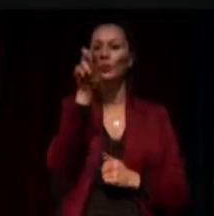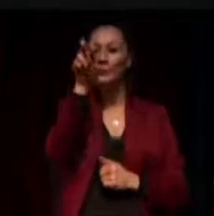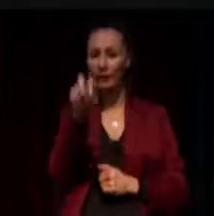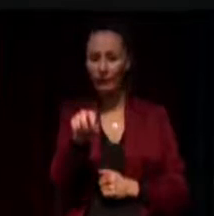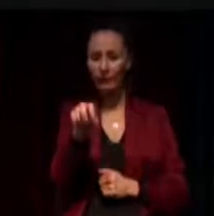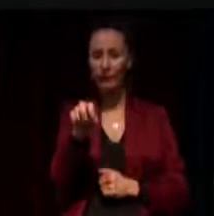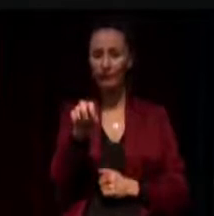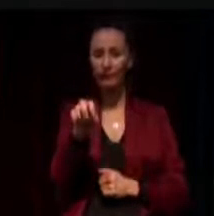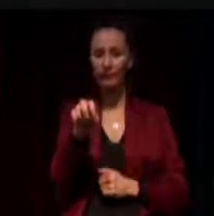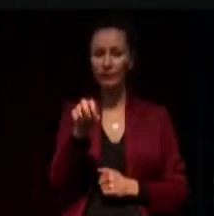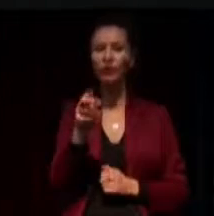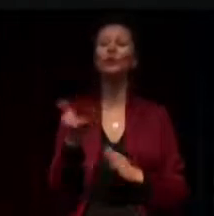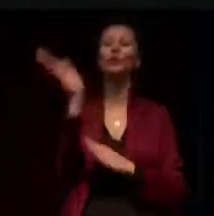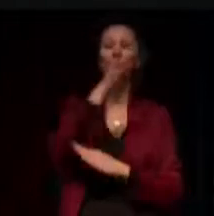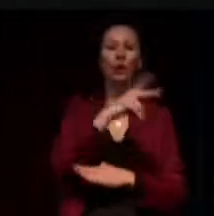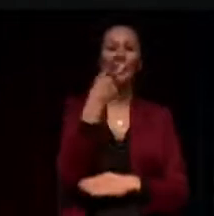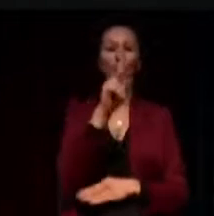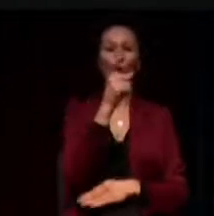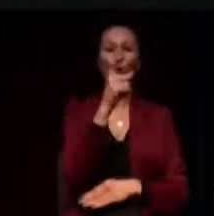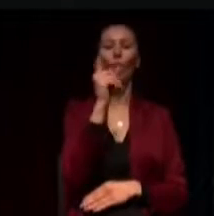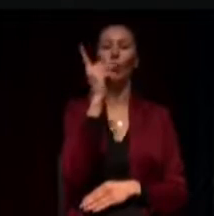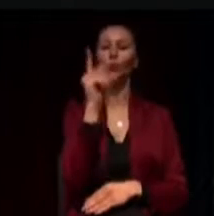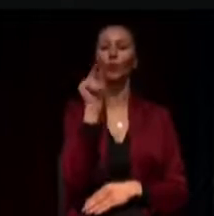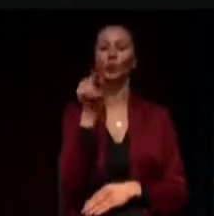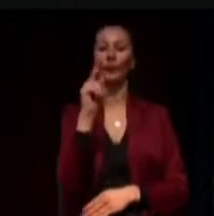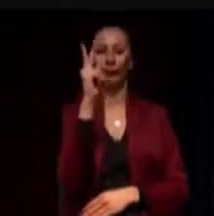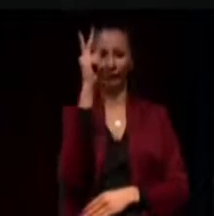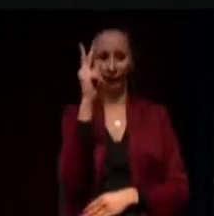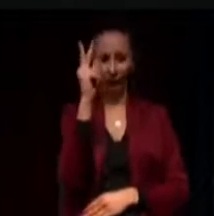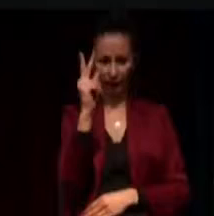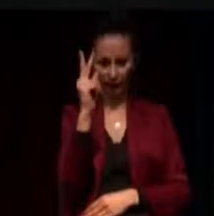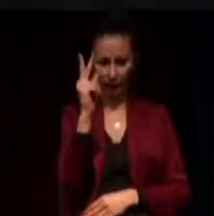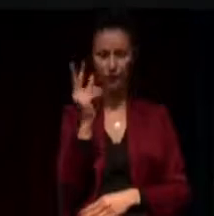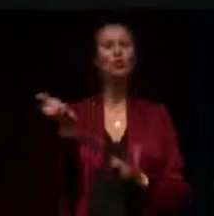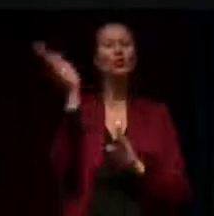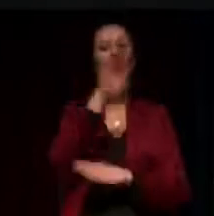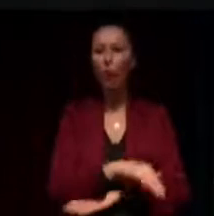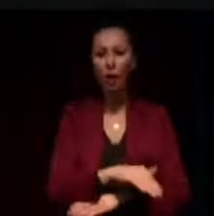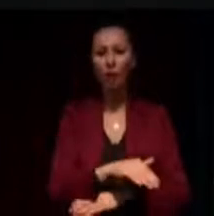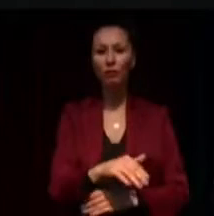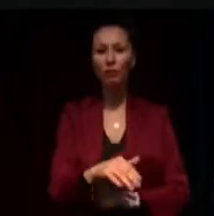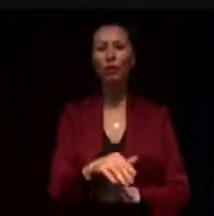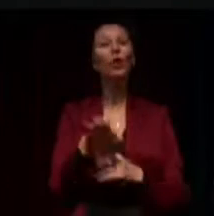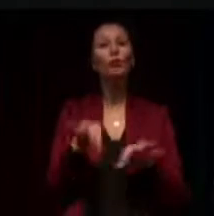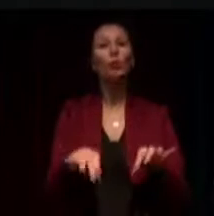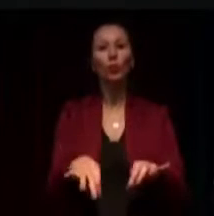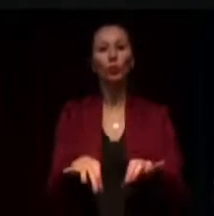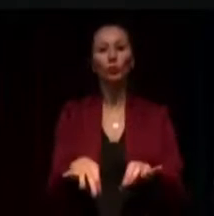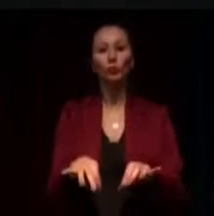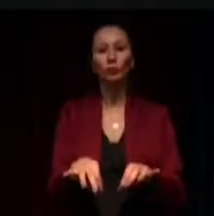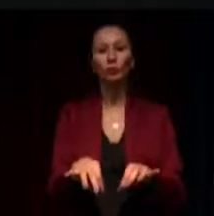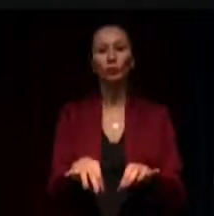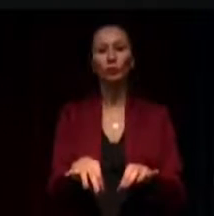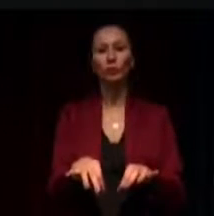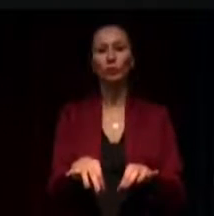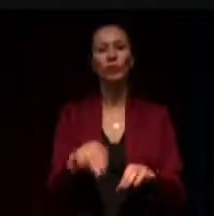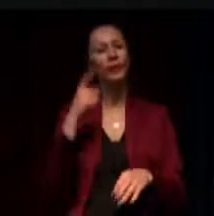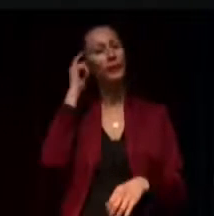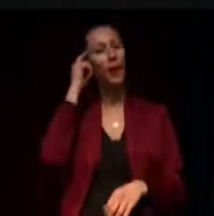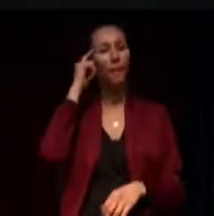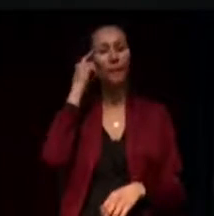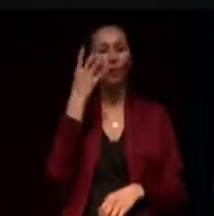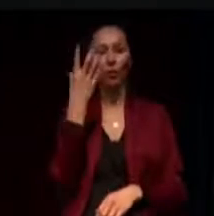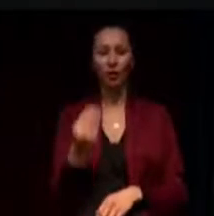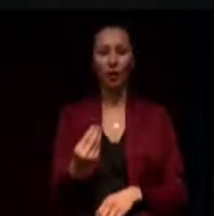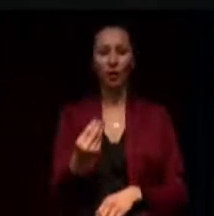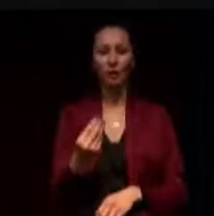9.8, sonra 2019'da 13.7, sonra bugün tahmini